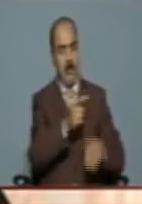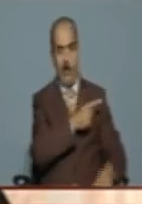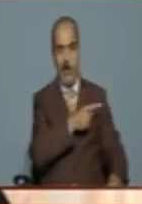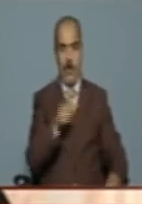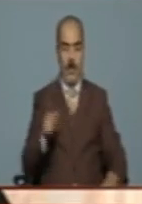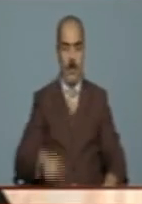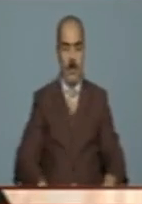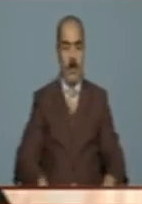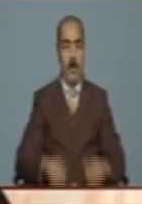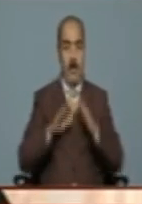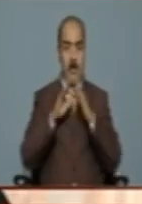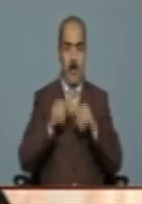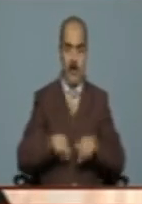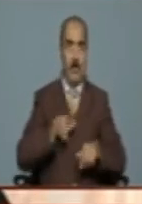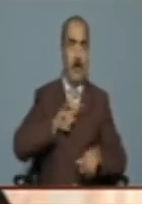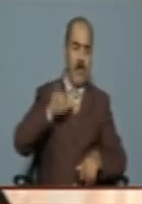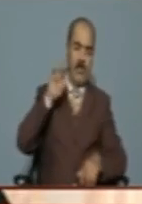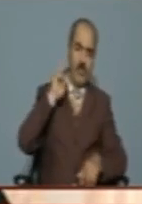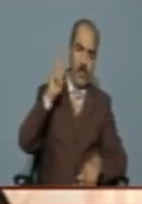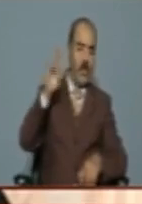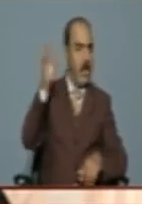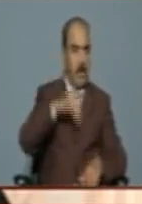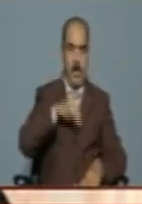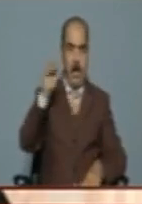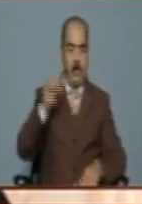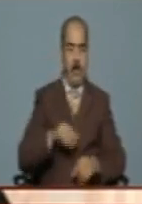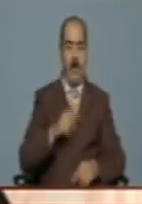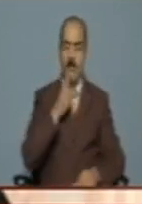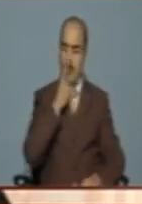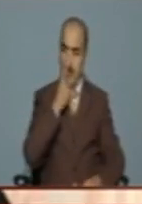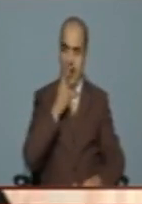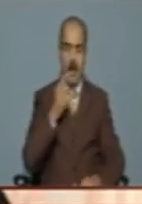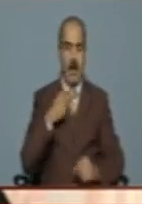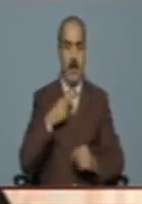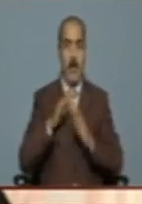داخل مصر وخارجها تلبية لنداء الوطن،